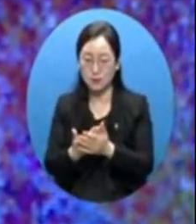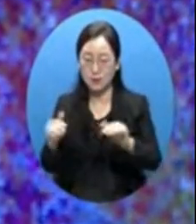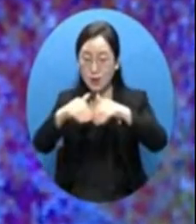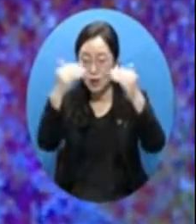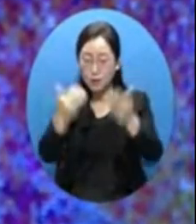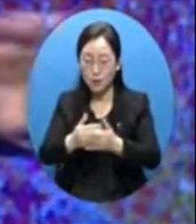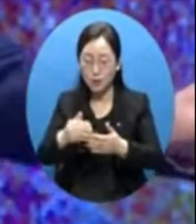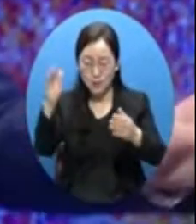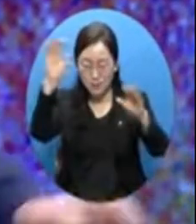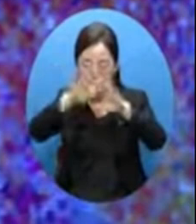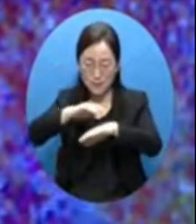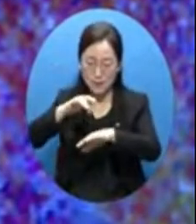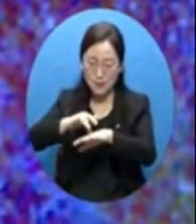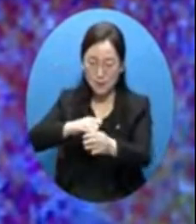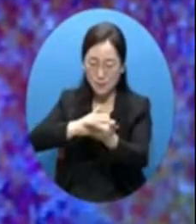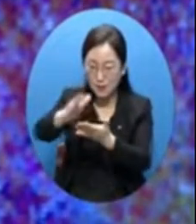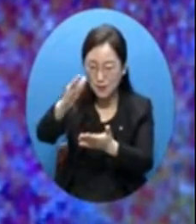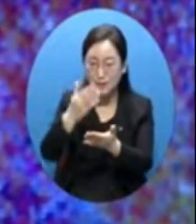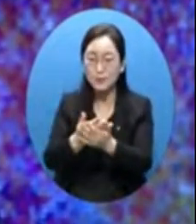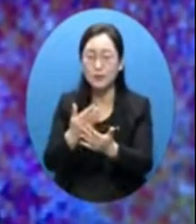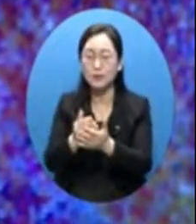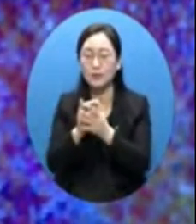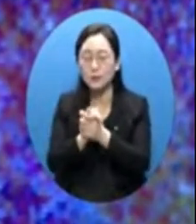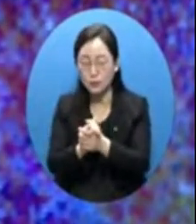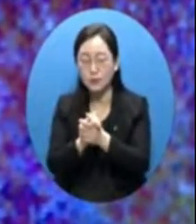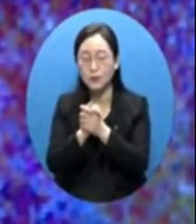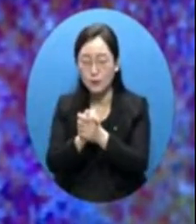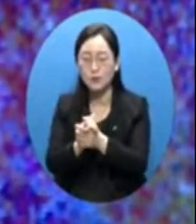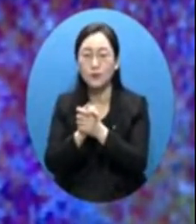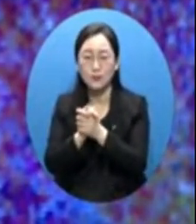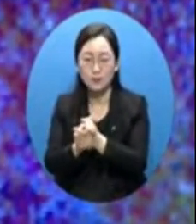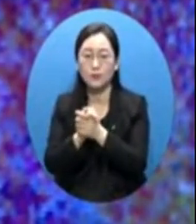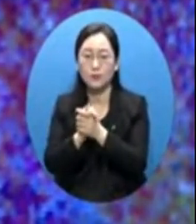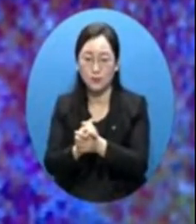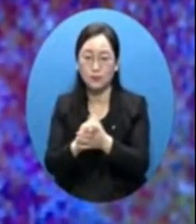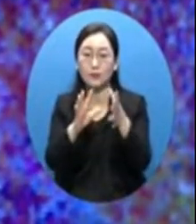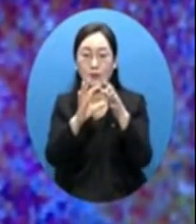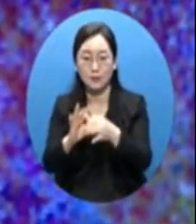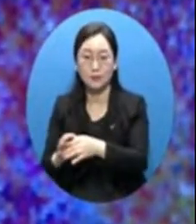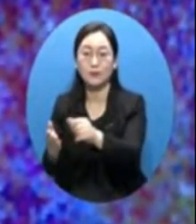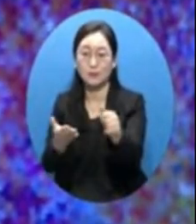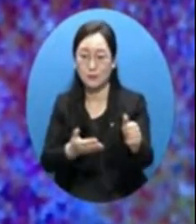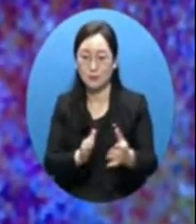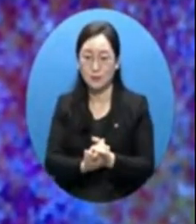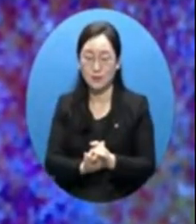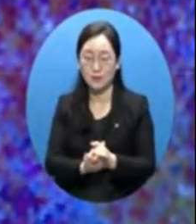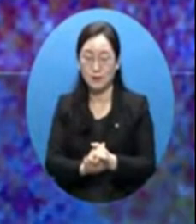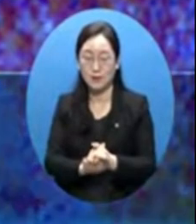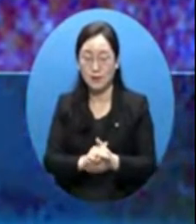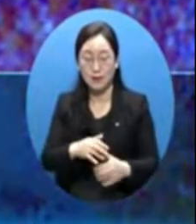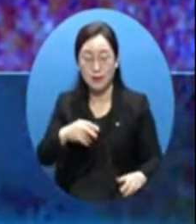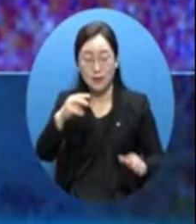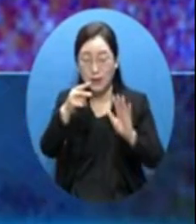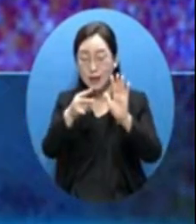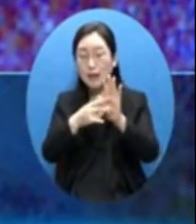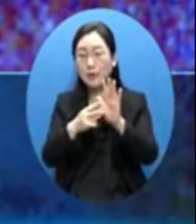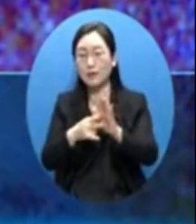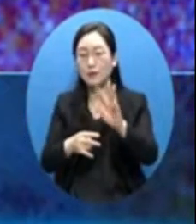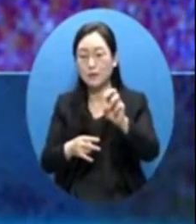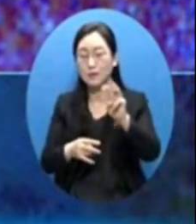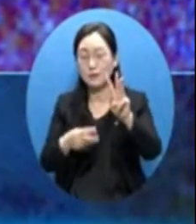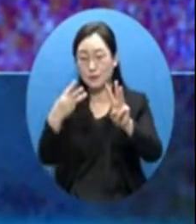흑암의 문제가 다 물러가게 하여 주옵소서. 우리는 기도하고 또 기도하고 또 기도해야 될 것입니다. 예레미야 33장 3절을 말씀합니다. 너는